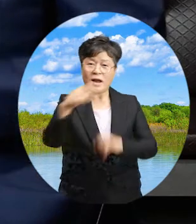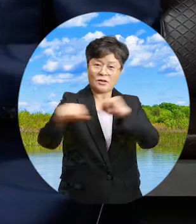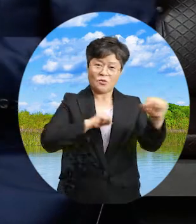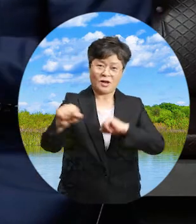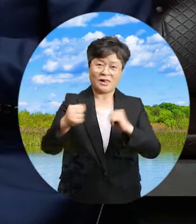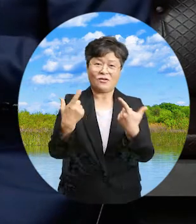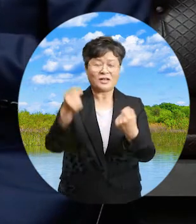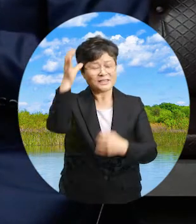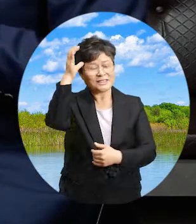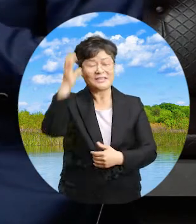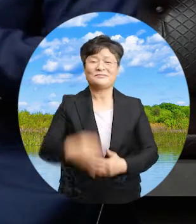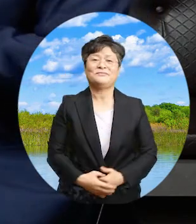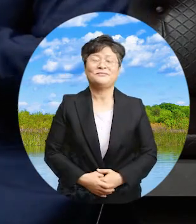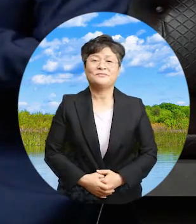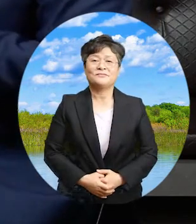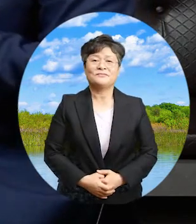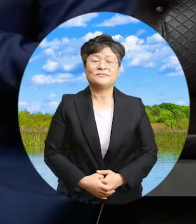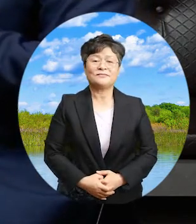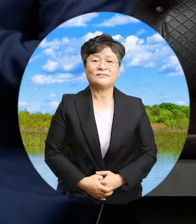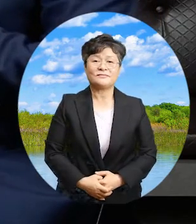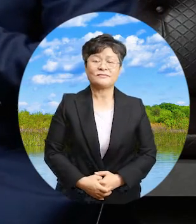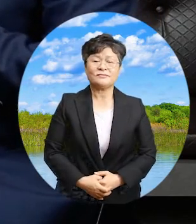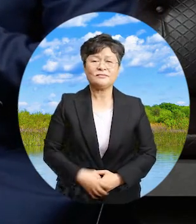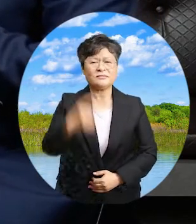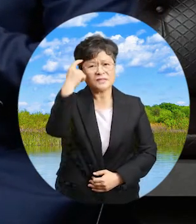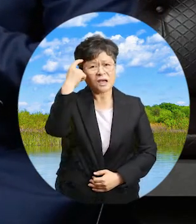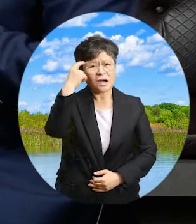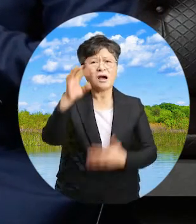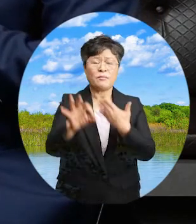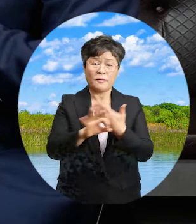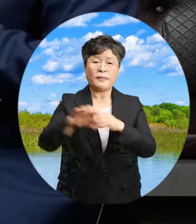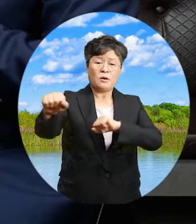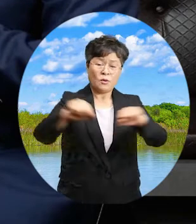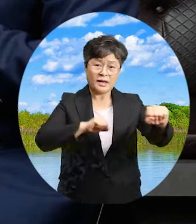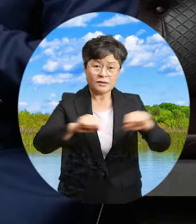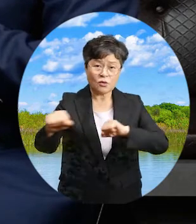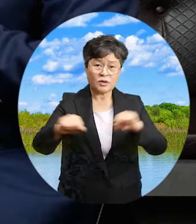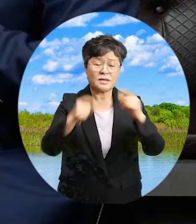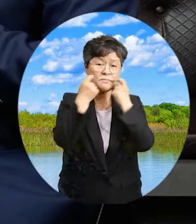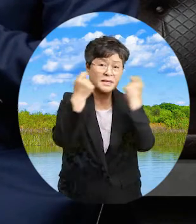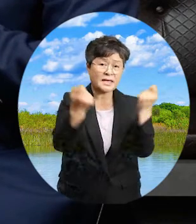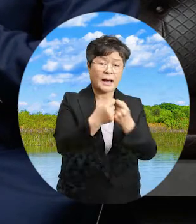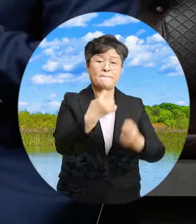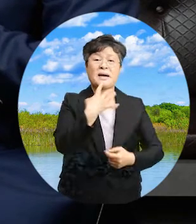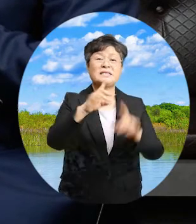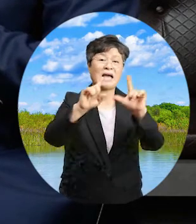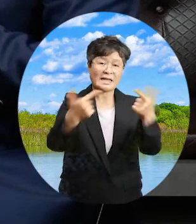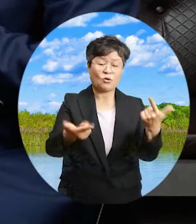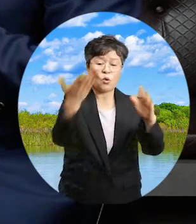지금도 원천천과 관련돼서 들어오는 민원들을 보면, 그러니까 이제 그 오폐수가 하천으로